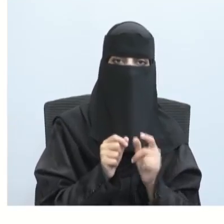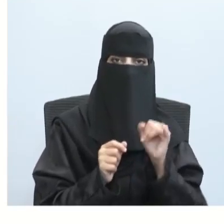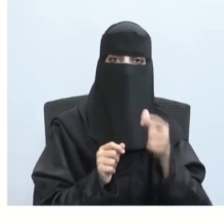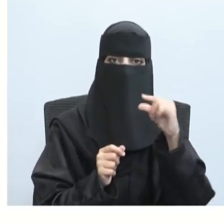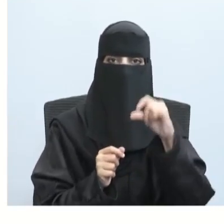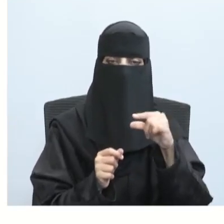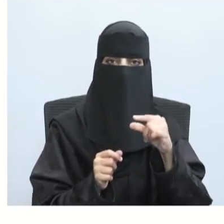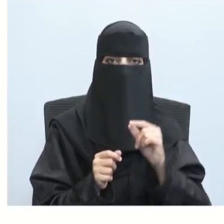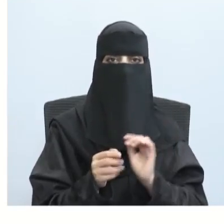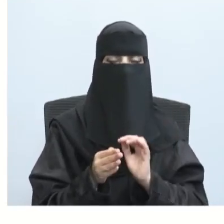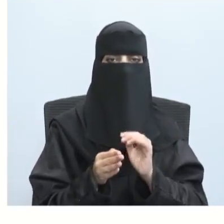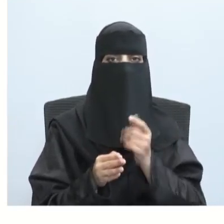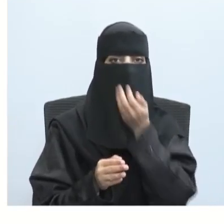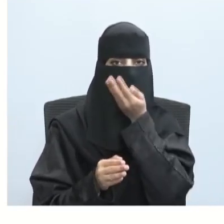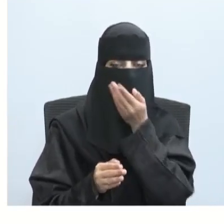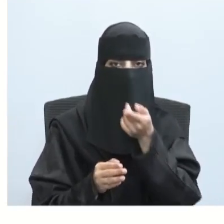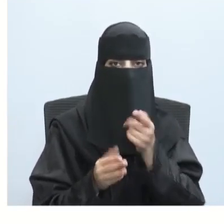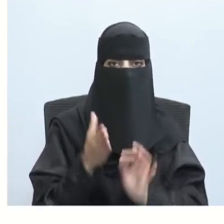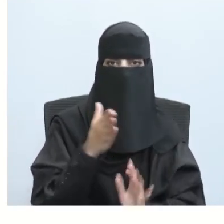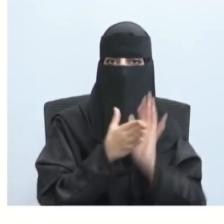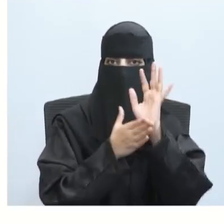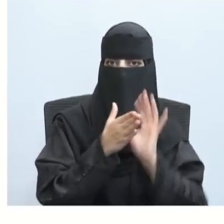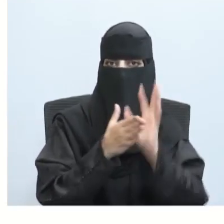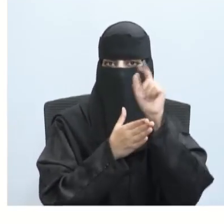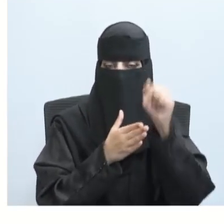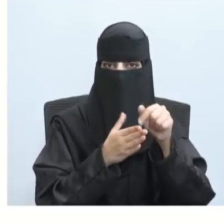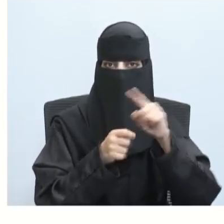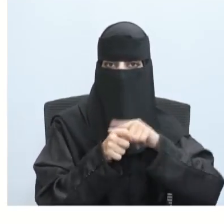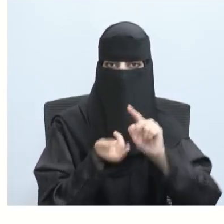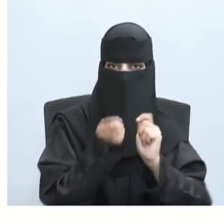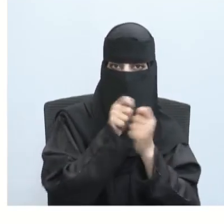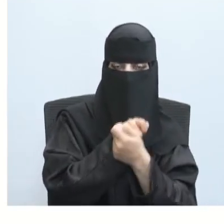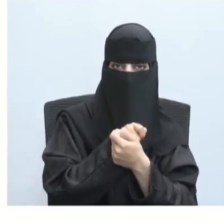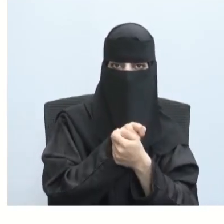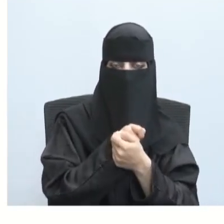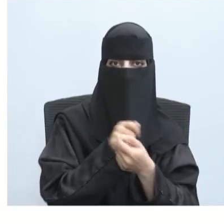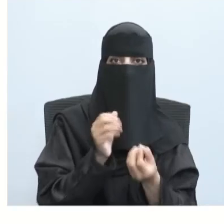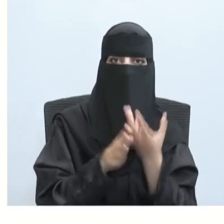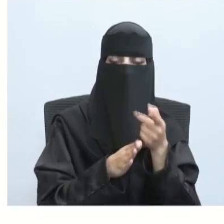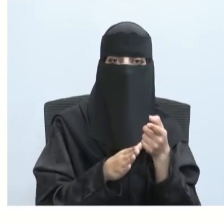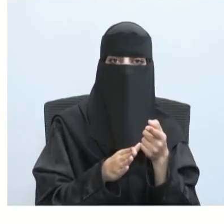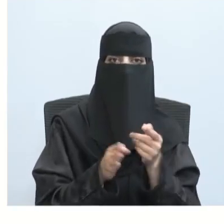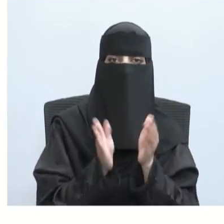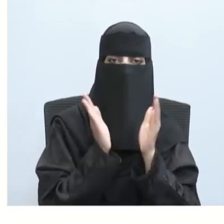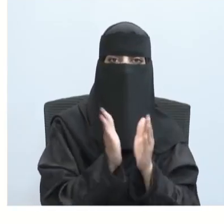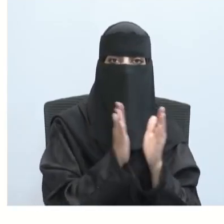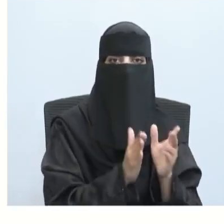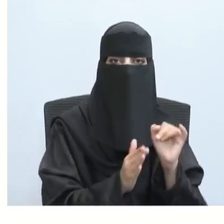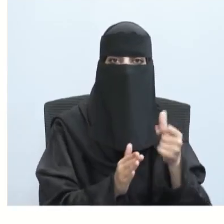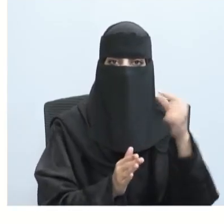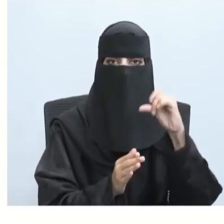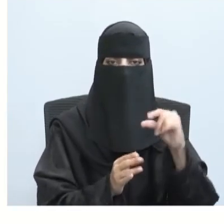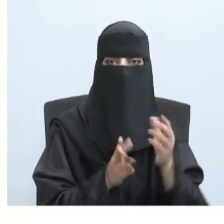وكيف يمكن ان يدل تصاعد بخار الماء على التغير الذي يطرا في حاله الماده